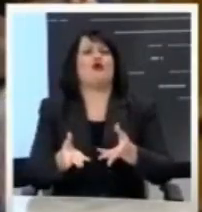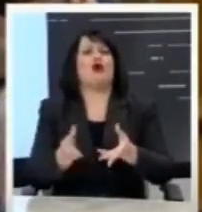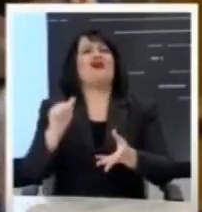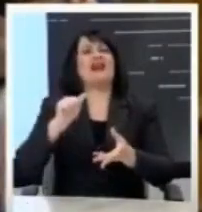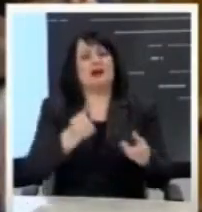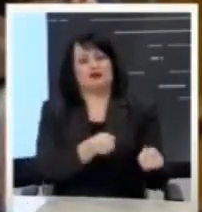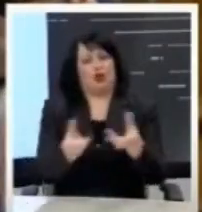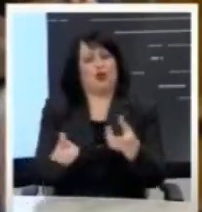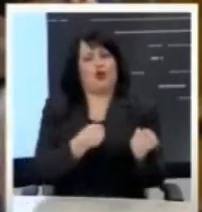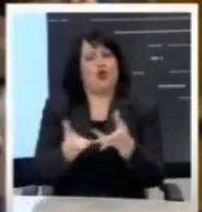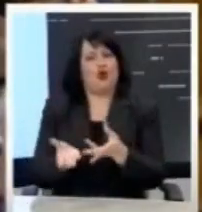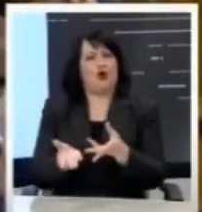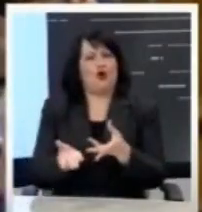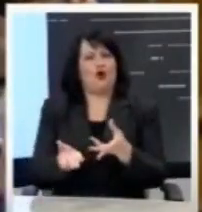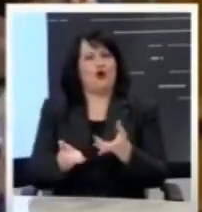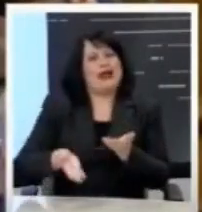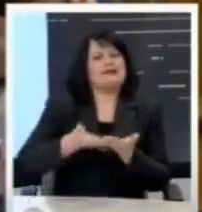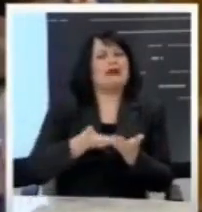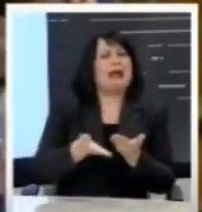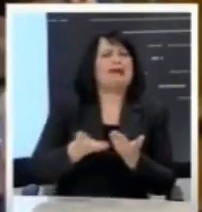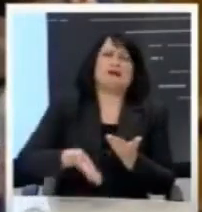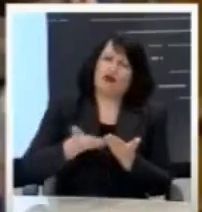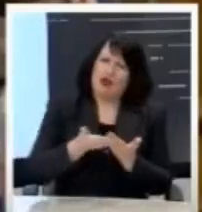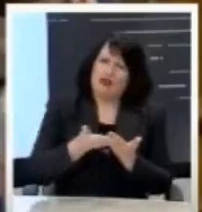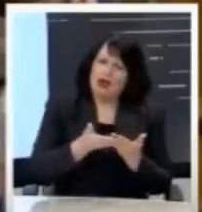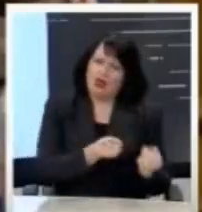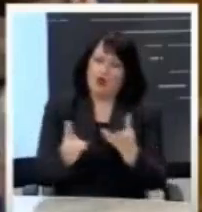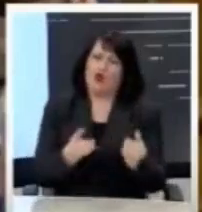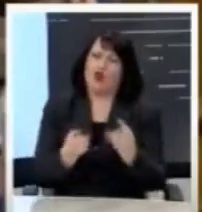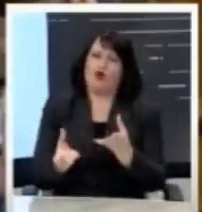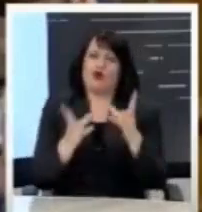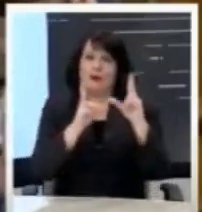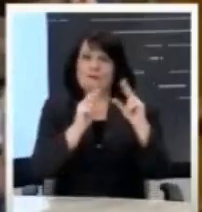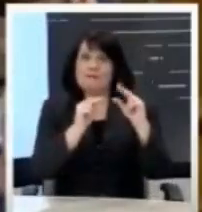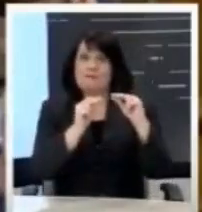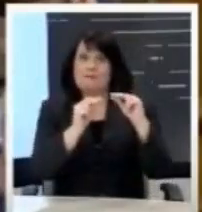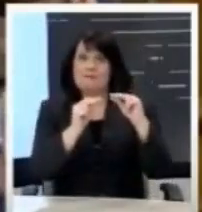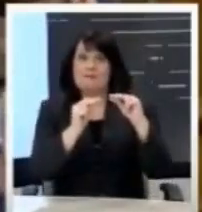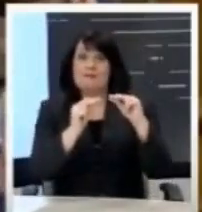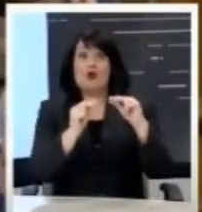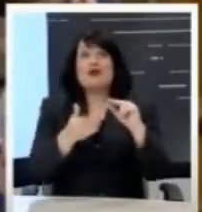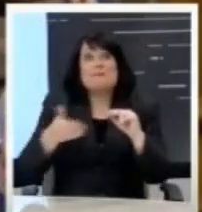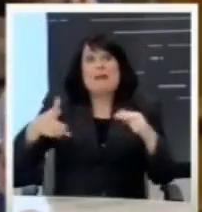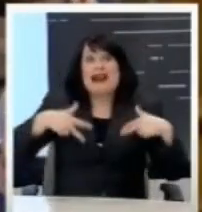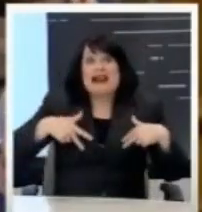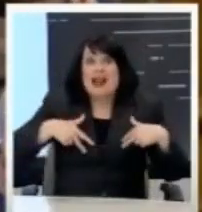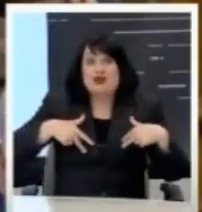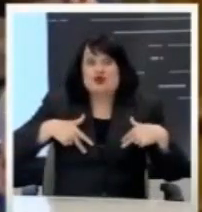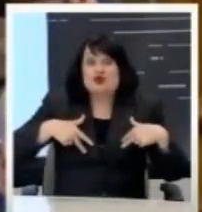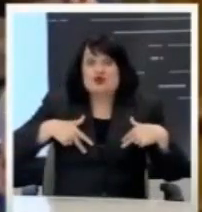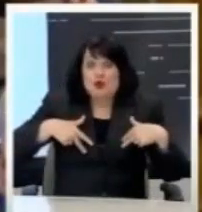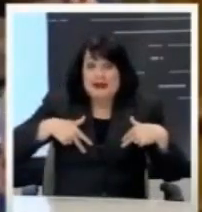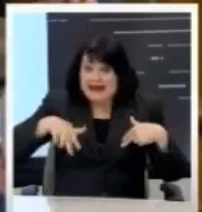Αυγενάκη για διάφορου τύπου εξυπηρετήσεις, αλλά κατά τη συνομιλία που έχει καταγραφεί όχι από το παρακράτος, κύριε Μητσοτάκη,